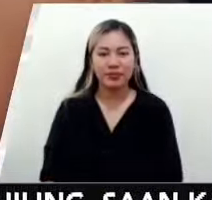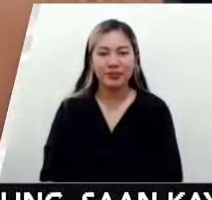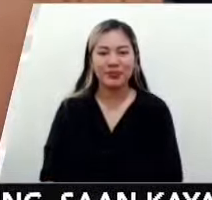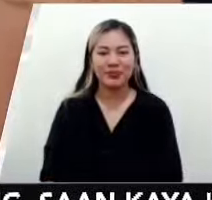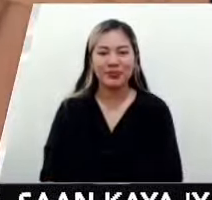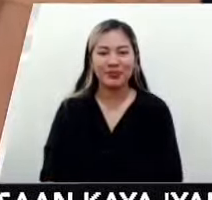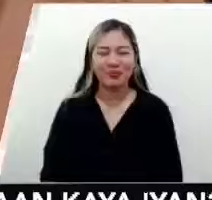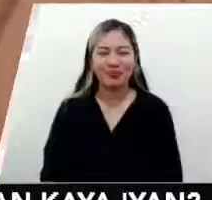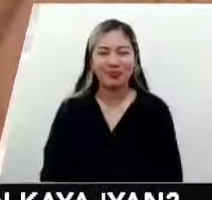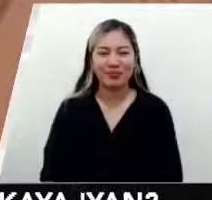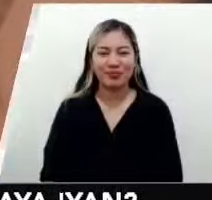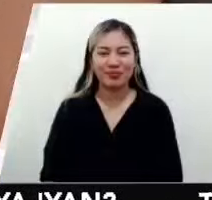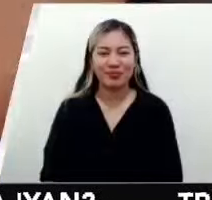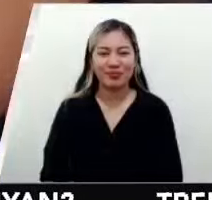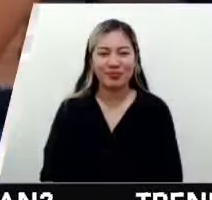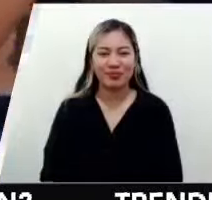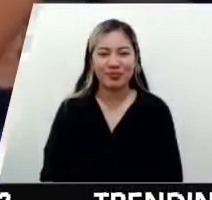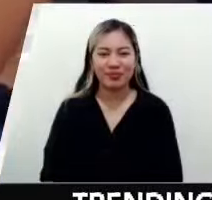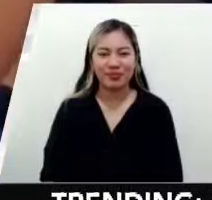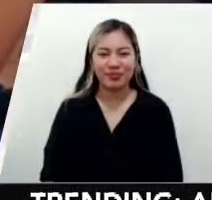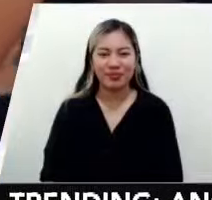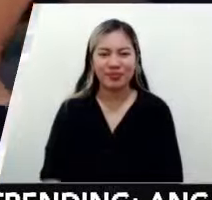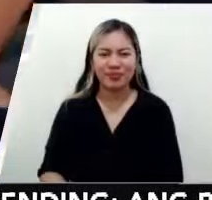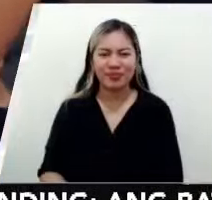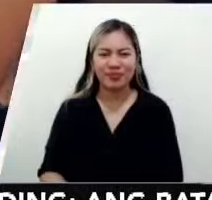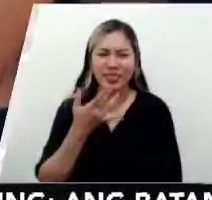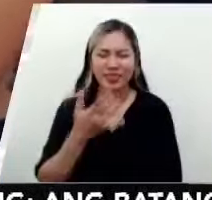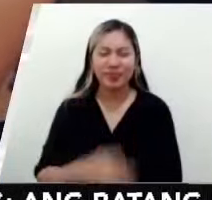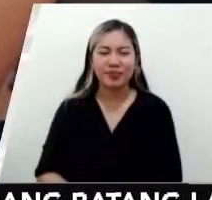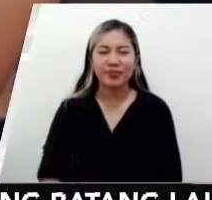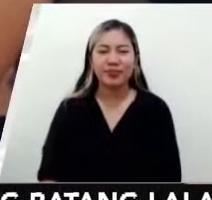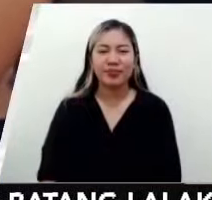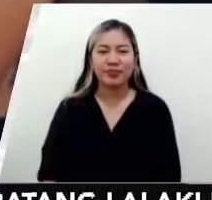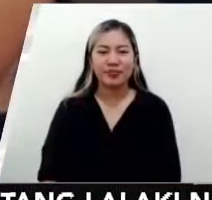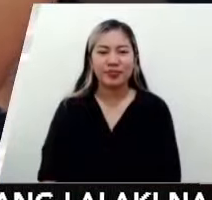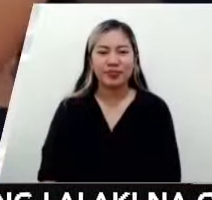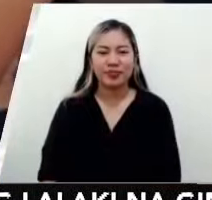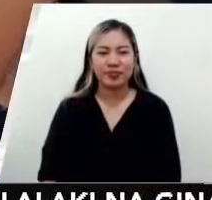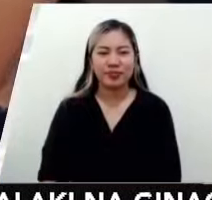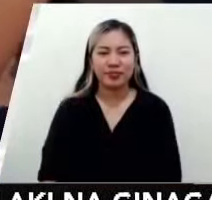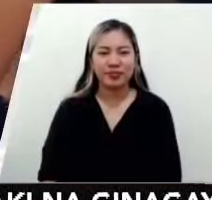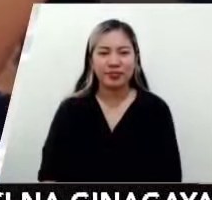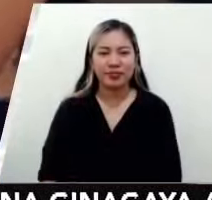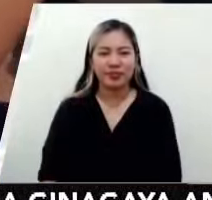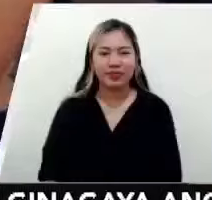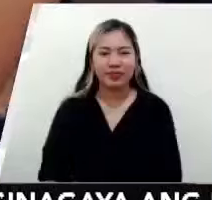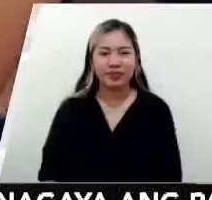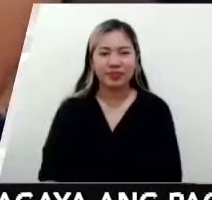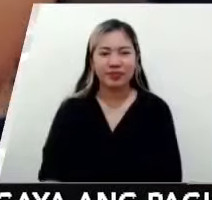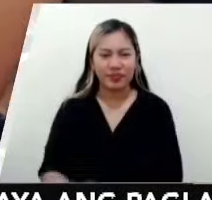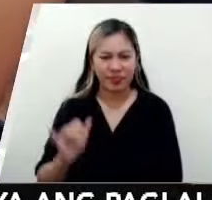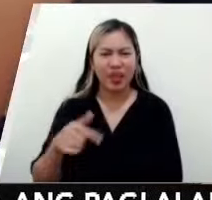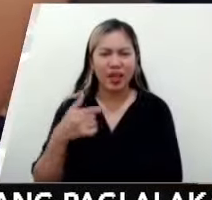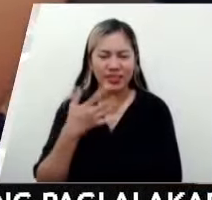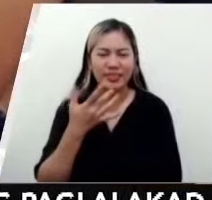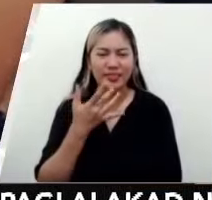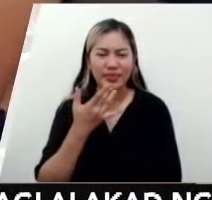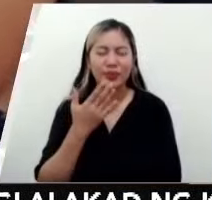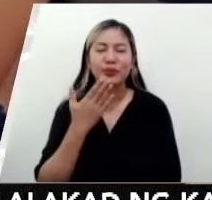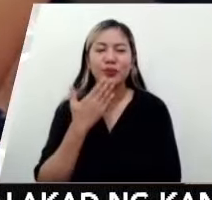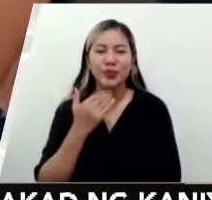So kinakain na yung labas, tapos yung butod, kinatapon po. Ayun, lalasahan ko rin tamis. Oh my